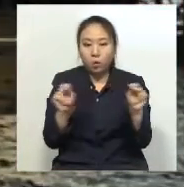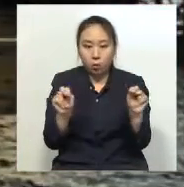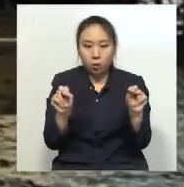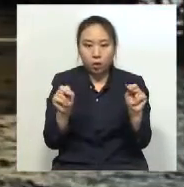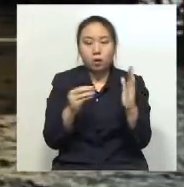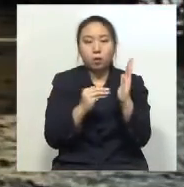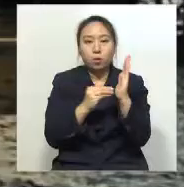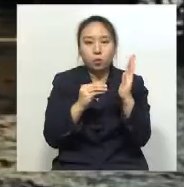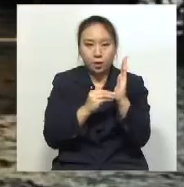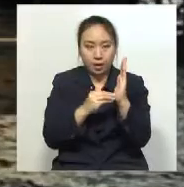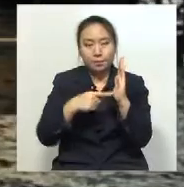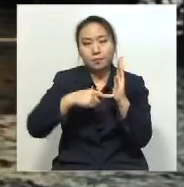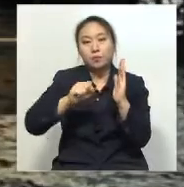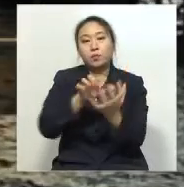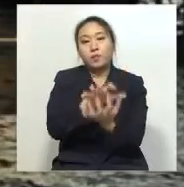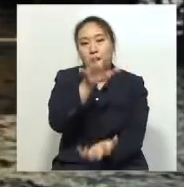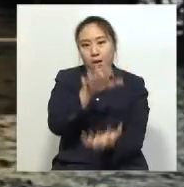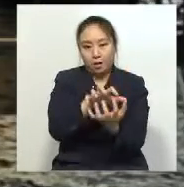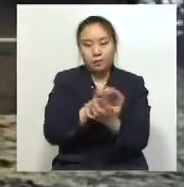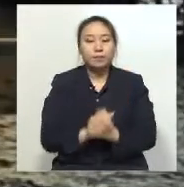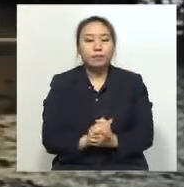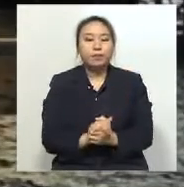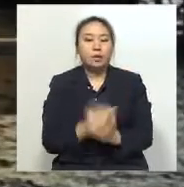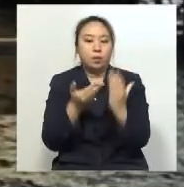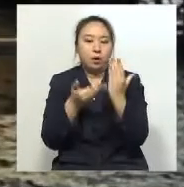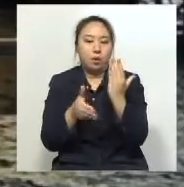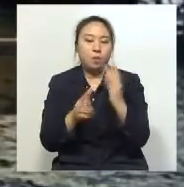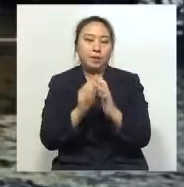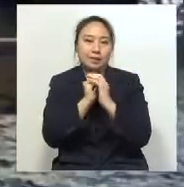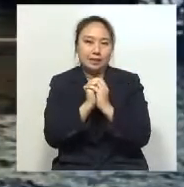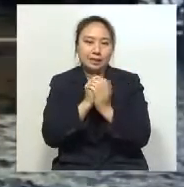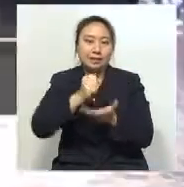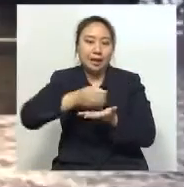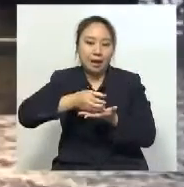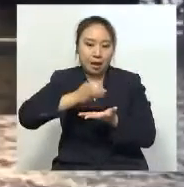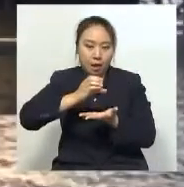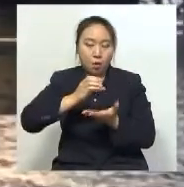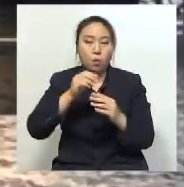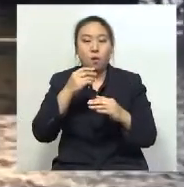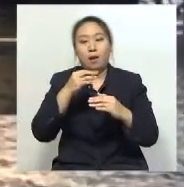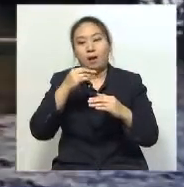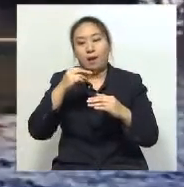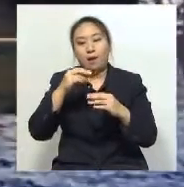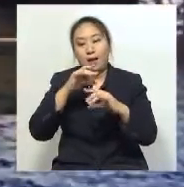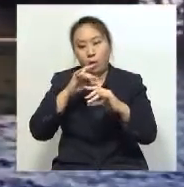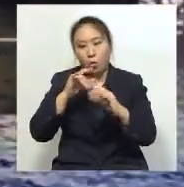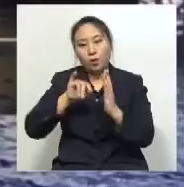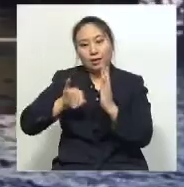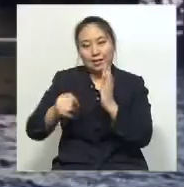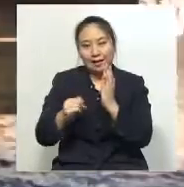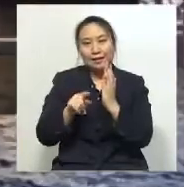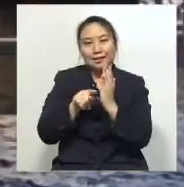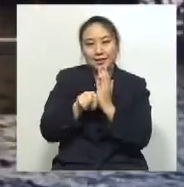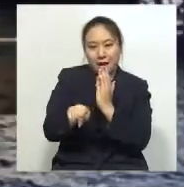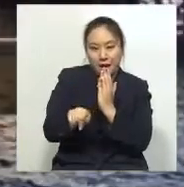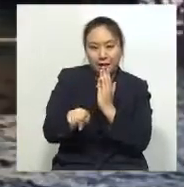นนทบุรี กลงเทพมหานคร และสมดปราการภาคตะวันออก จัหวดปราจีนบุรี สะแก้ว ระยอง จันทบุรีะจัห